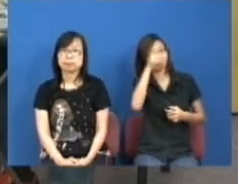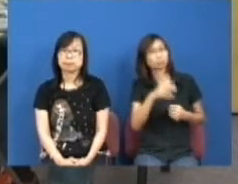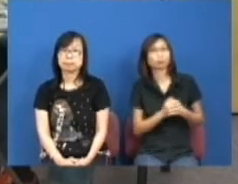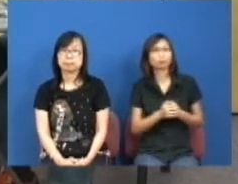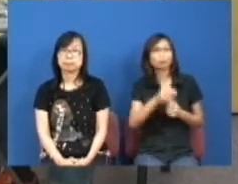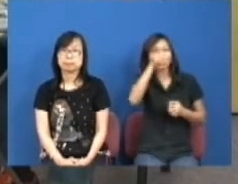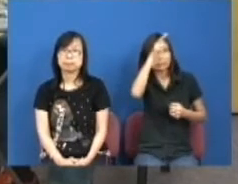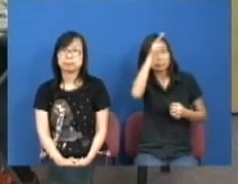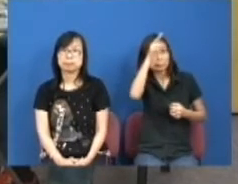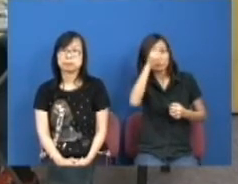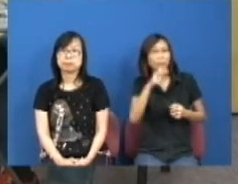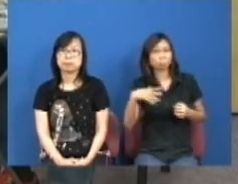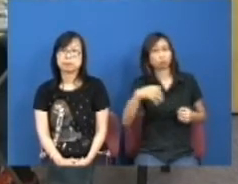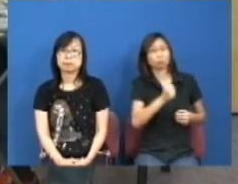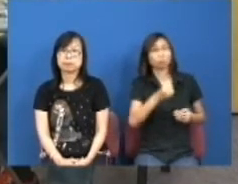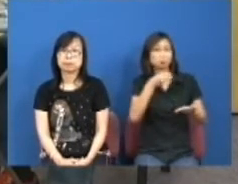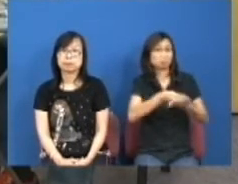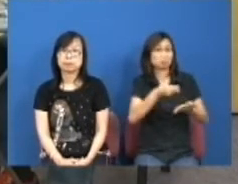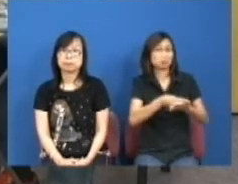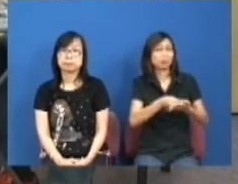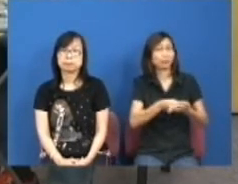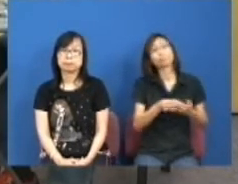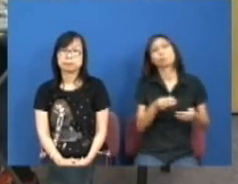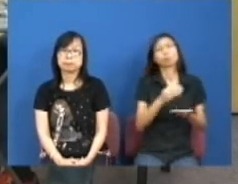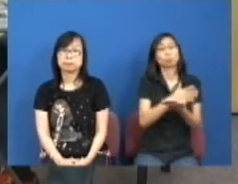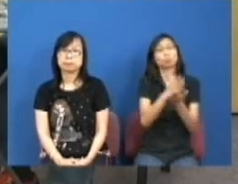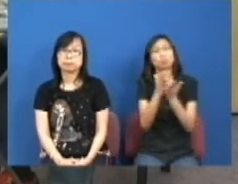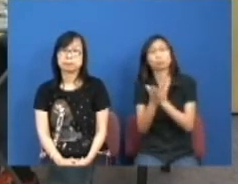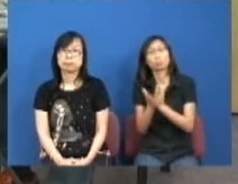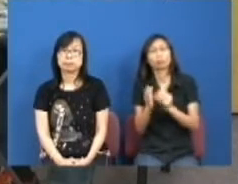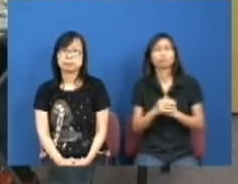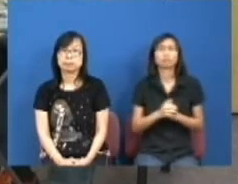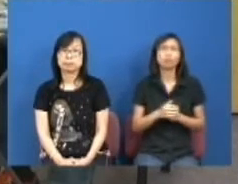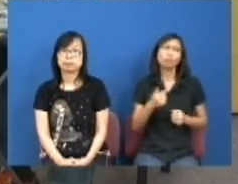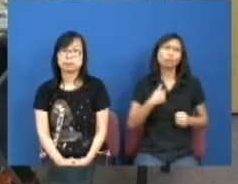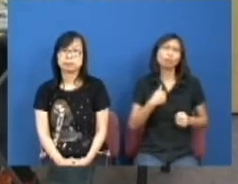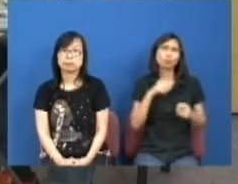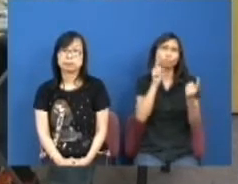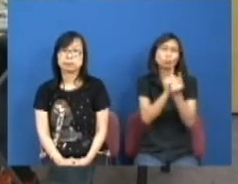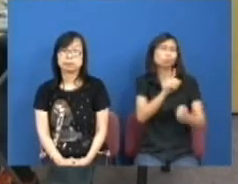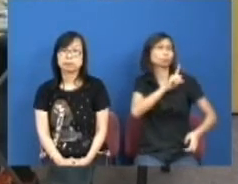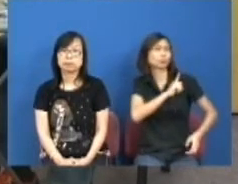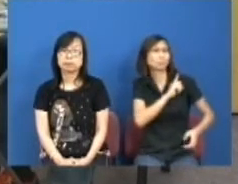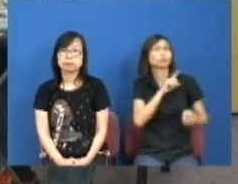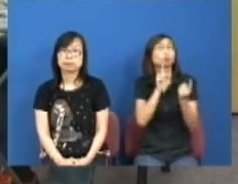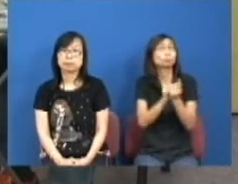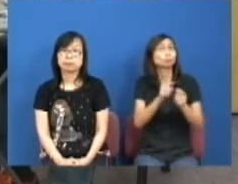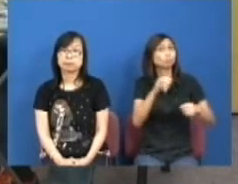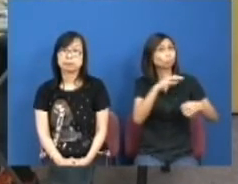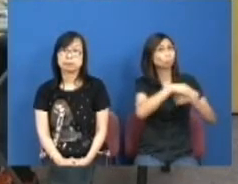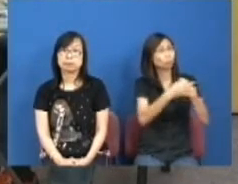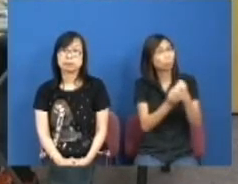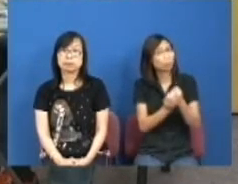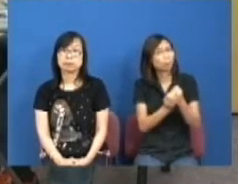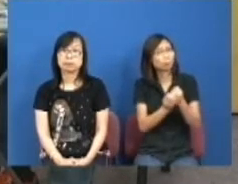買靚衫啊，定去出國去 shopping。咁所以如果我哋對 自己對國家的定位不清晰的話，就